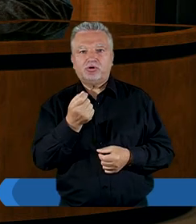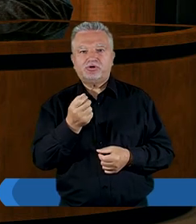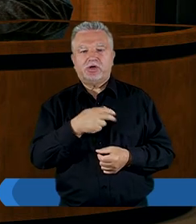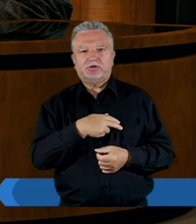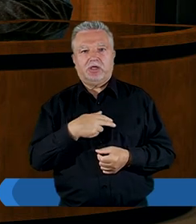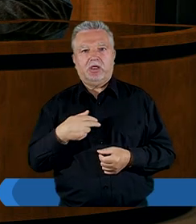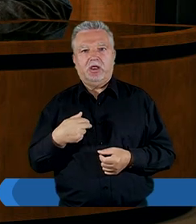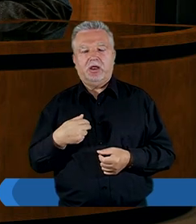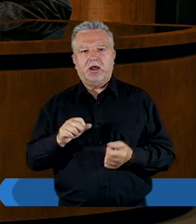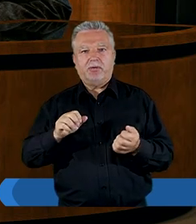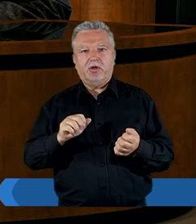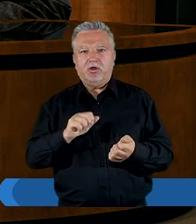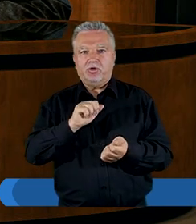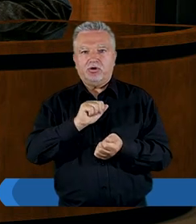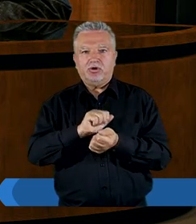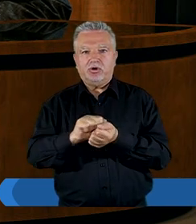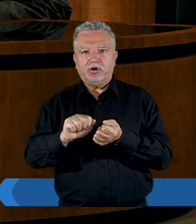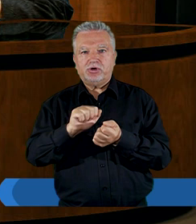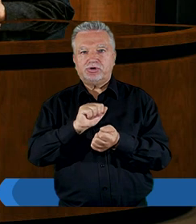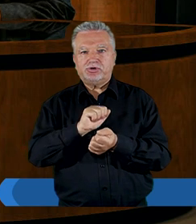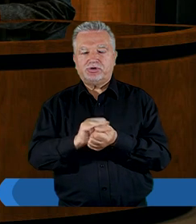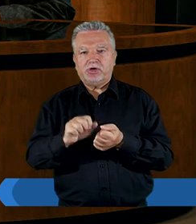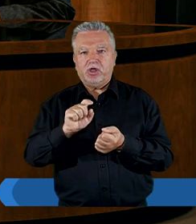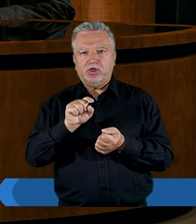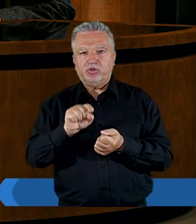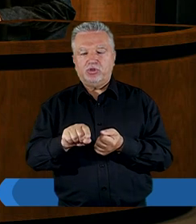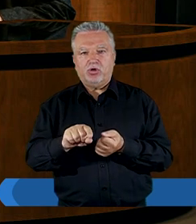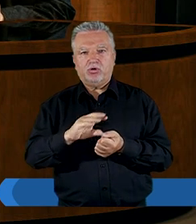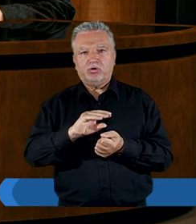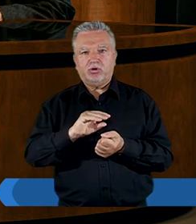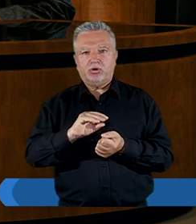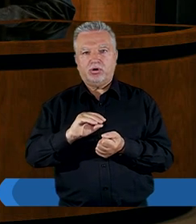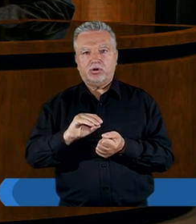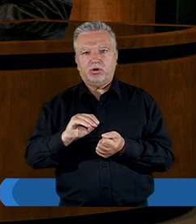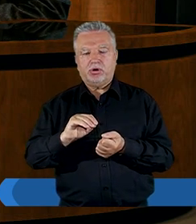nam burzy ten fakt, że